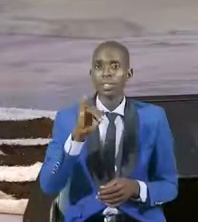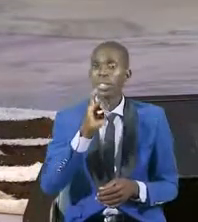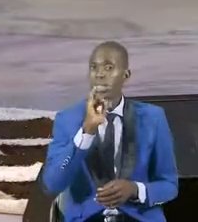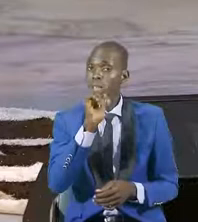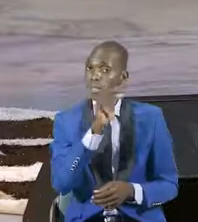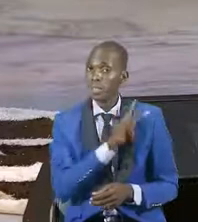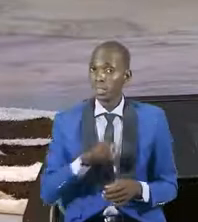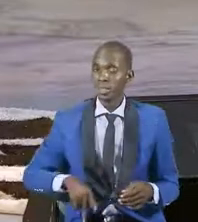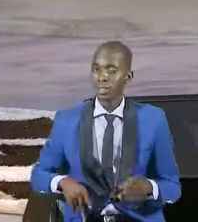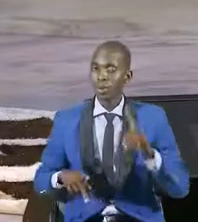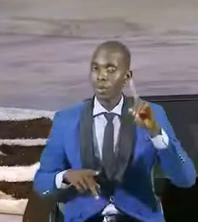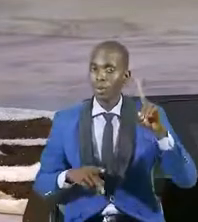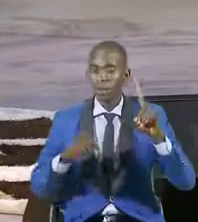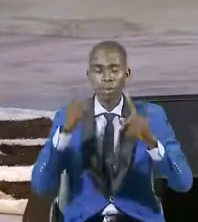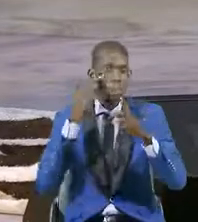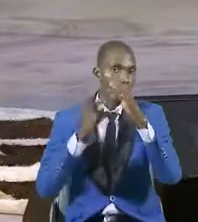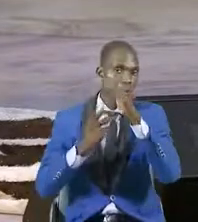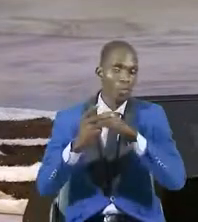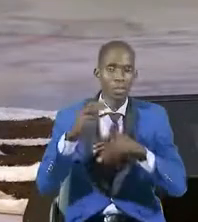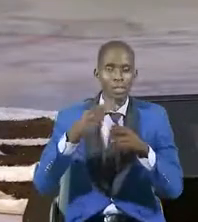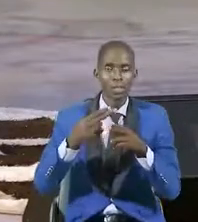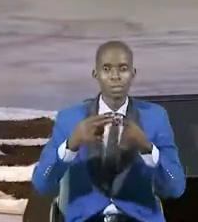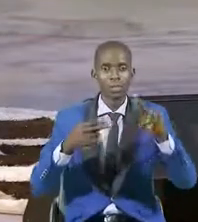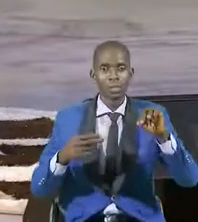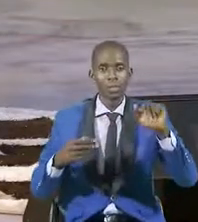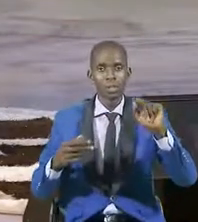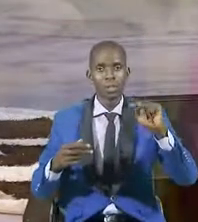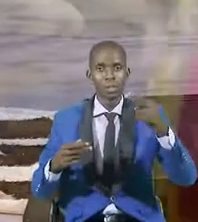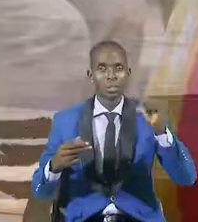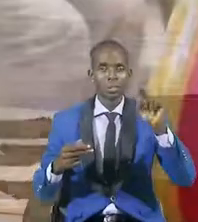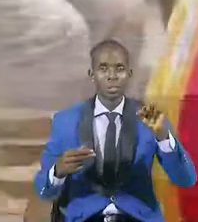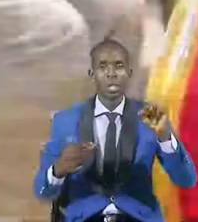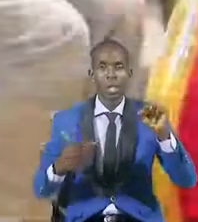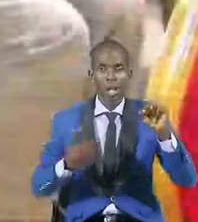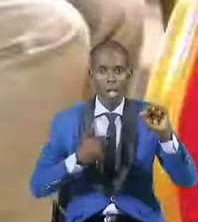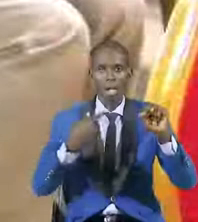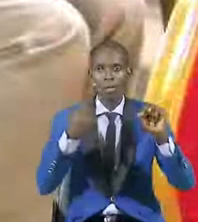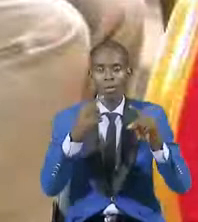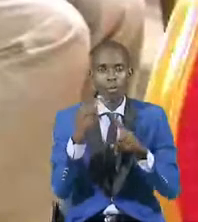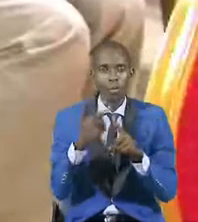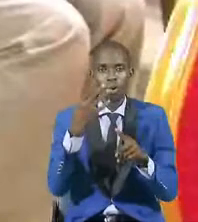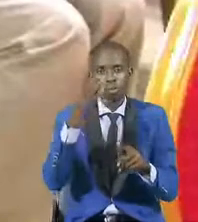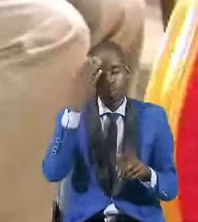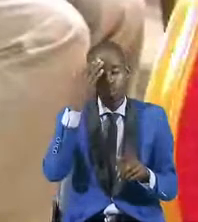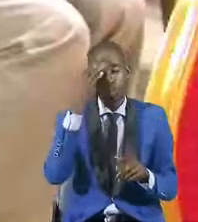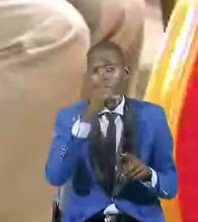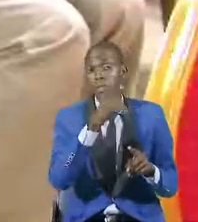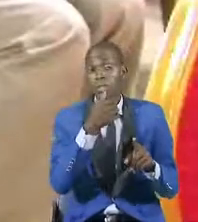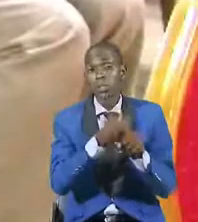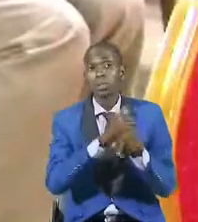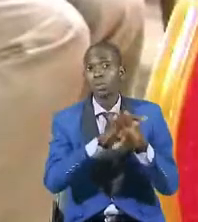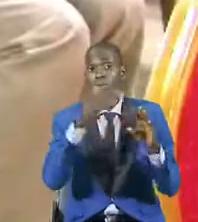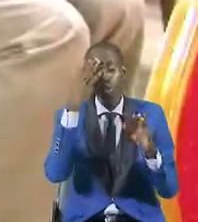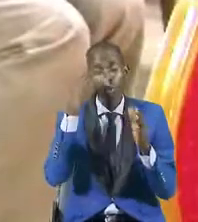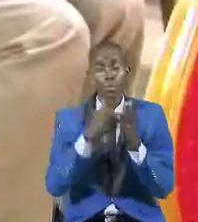Nathan et avait la connaissance. La parole, il avait la connaissance et il ne pourrait pas savoir cela,